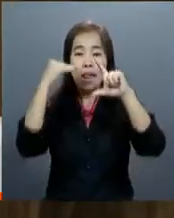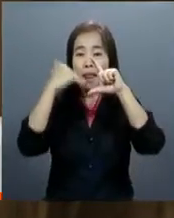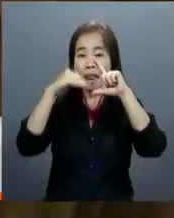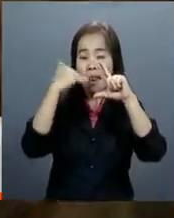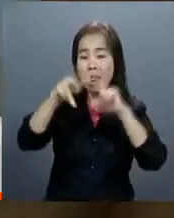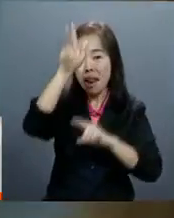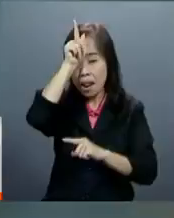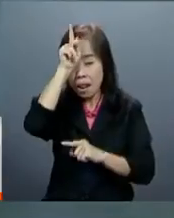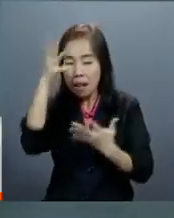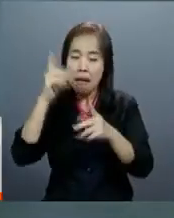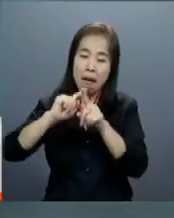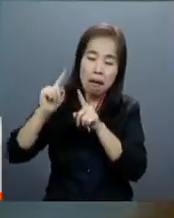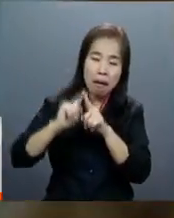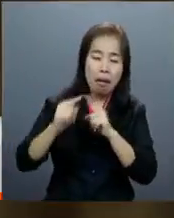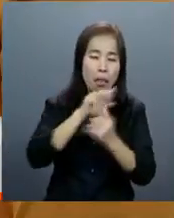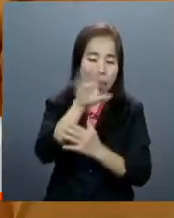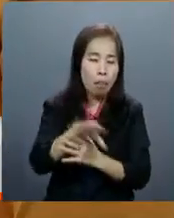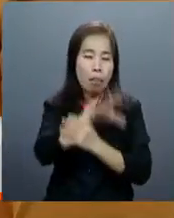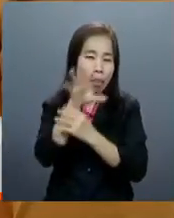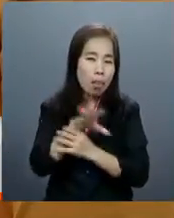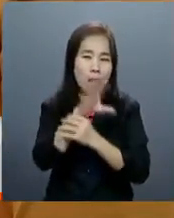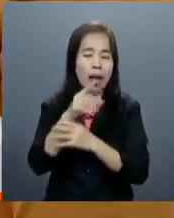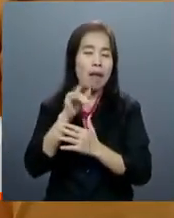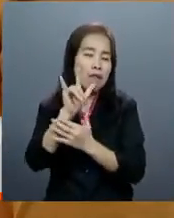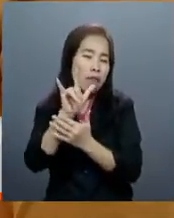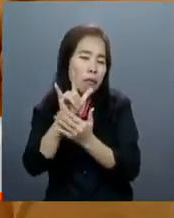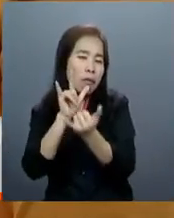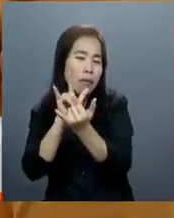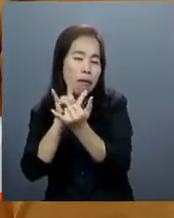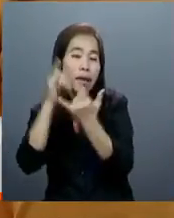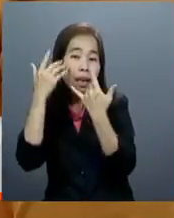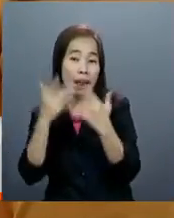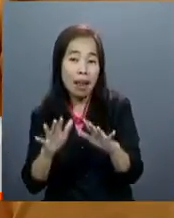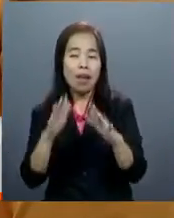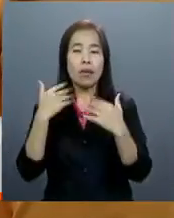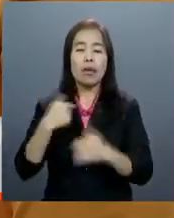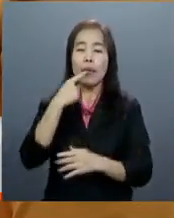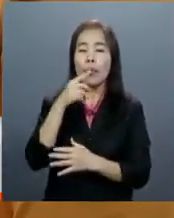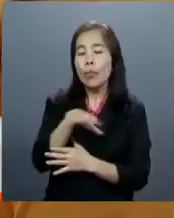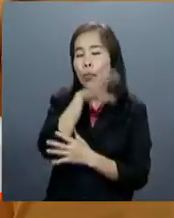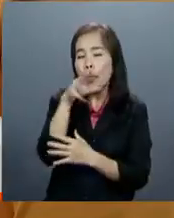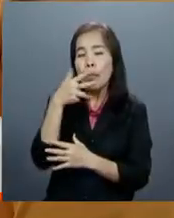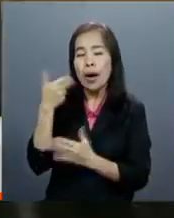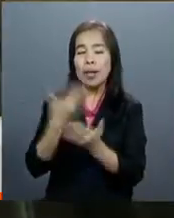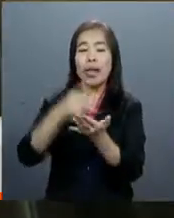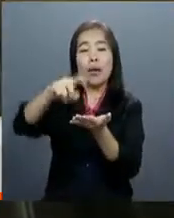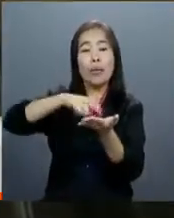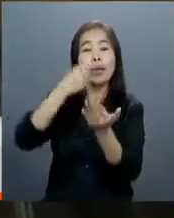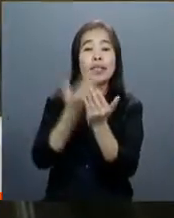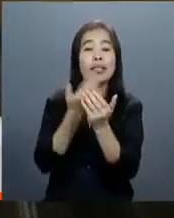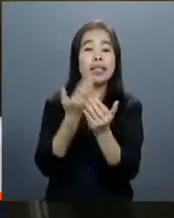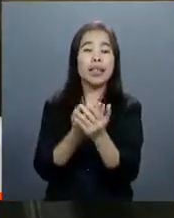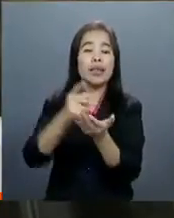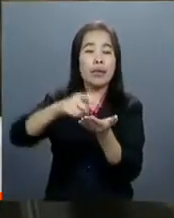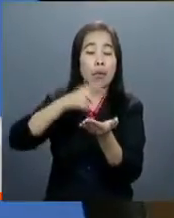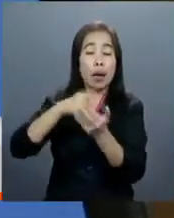เสียหายหลงเชื่อหรือว่าทำท่าทีหลงรักหลังจากนั้นจะพูดหวานล้อมให้โอนเงินให้ทำให้ในช่วง 1